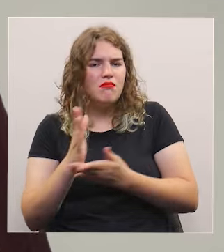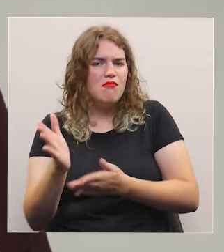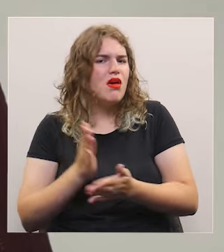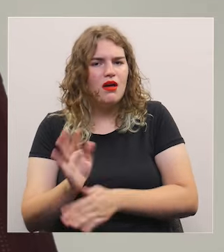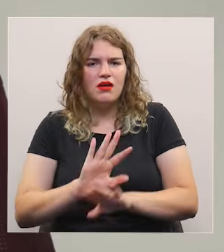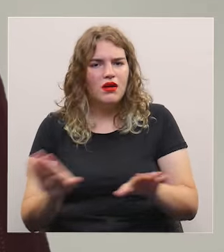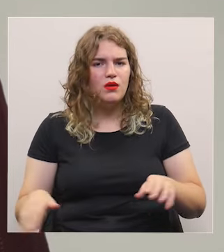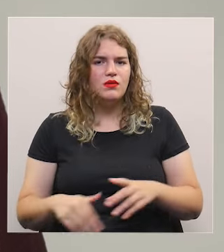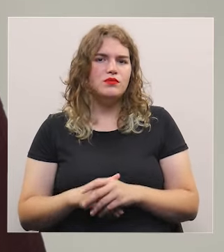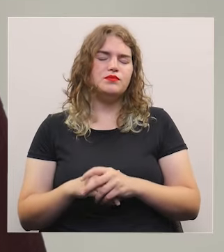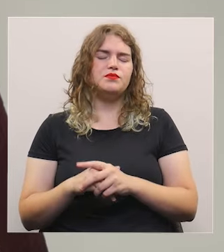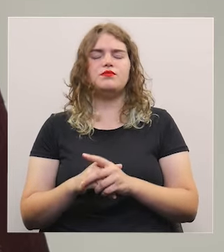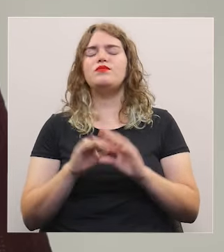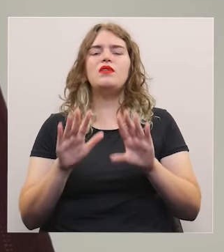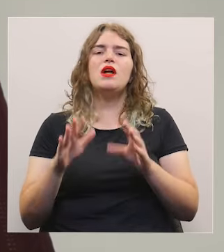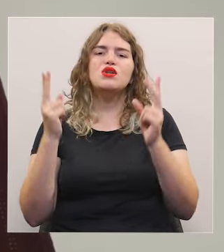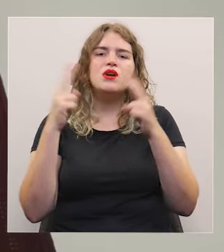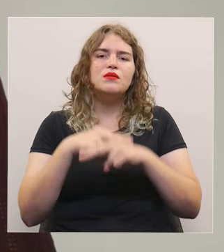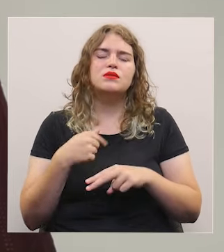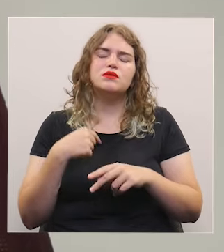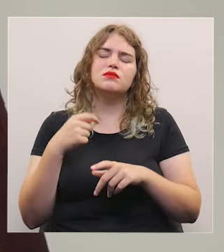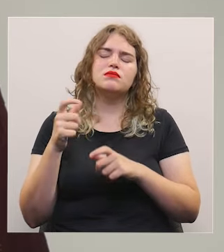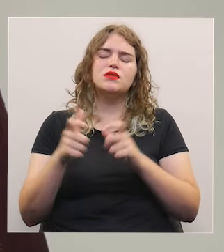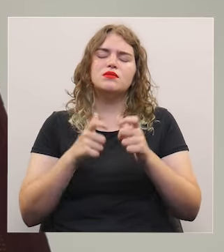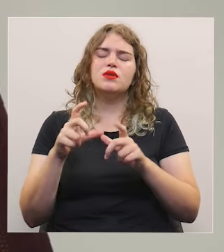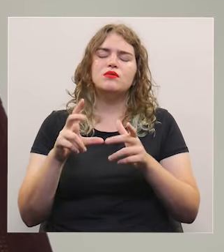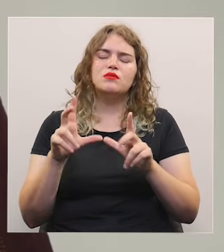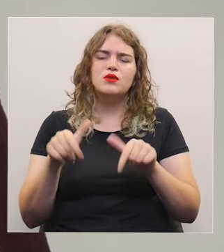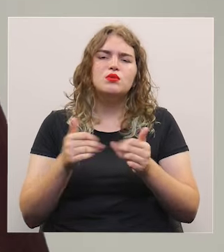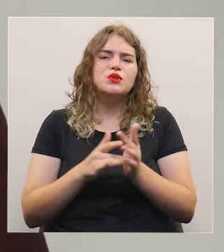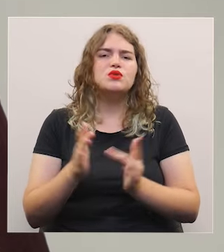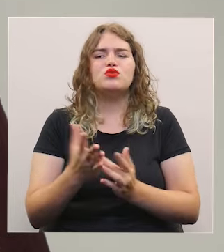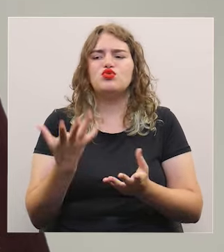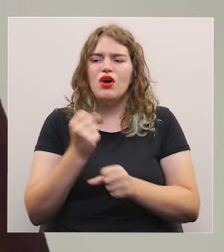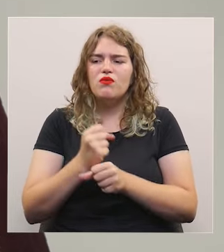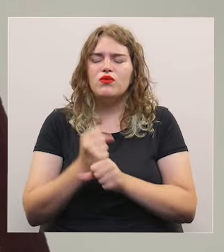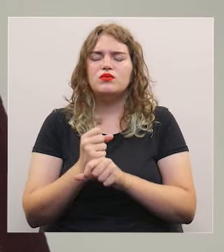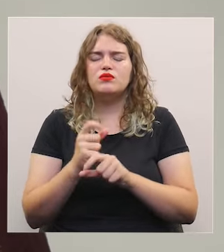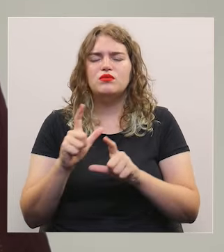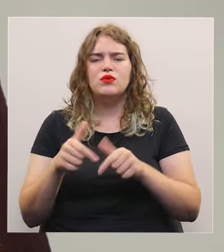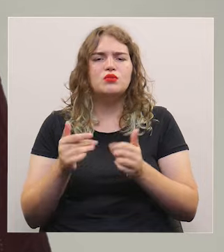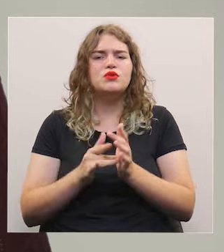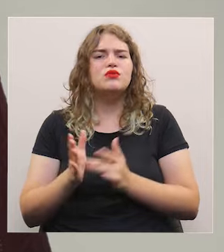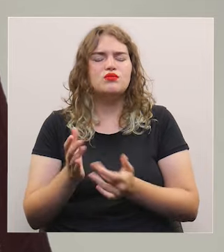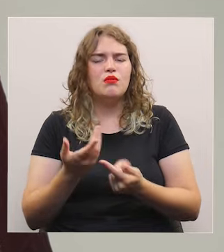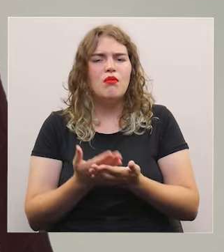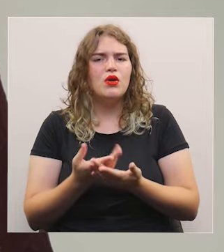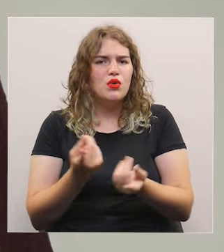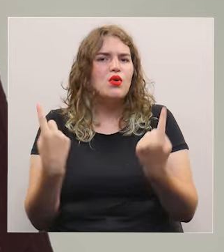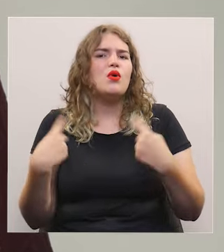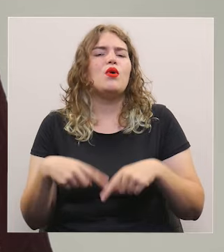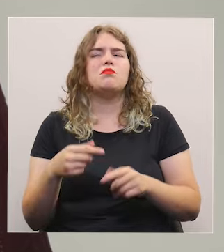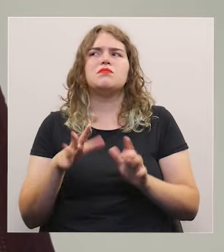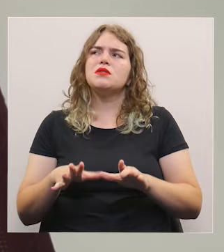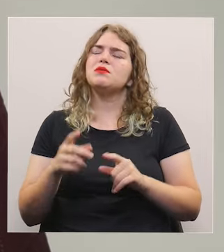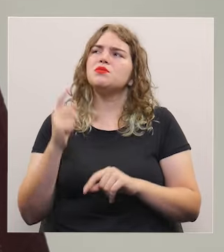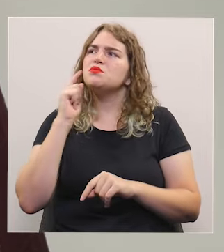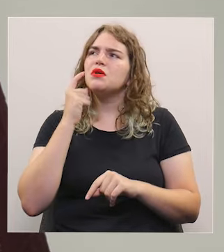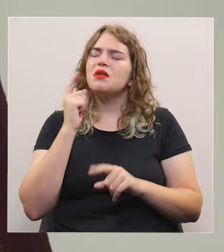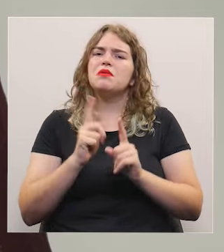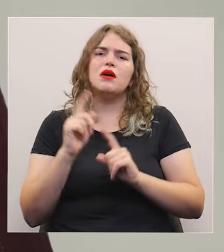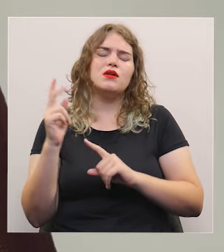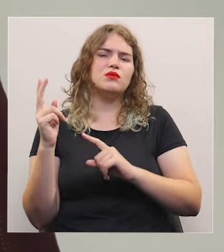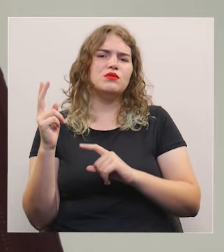și ascultam ce îmi povestea și așa am înțeles de Iisus Hristos, ce a făcut Iisus Hristos pentru noi. Și stăteam și mă gândeam,